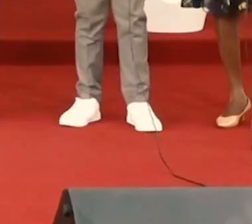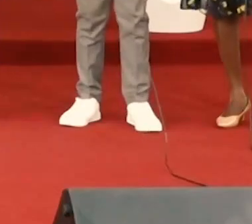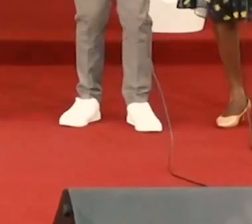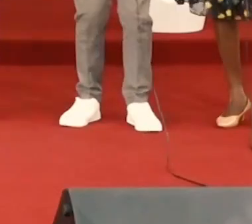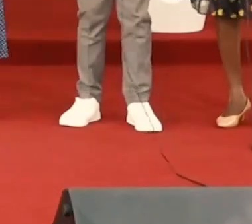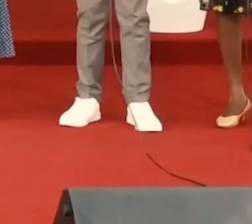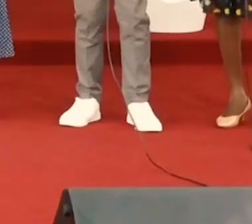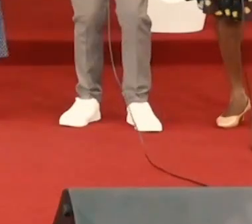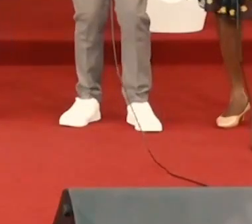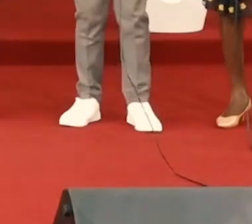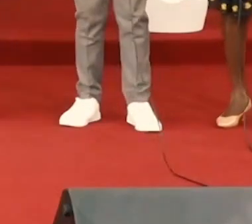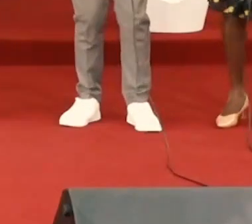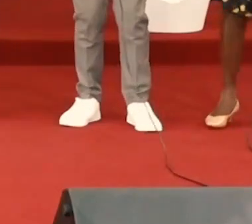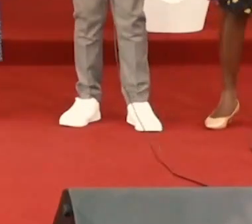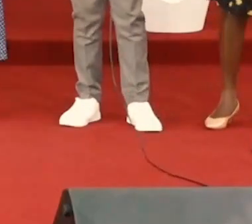matasimbira